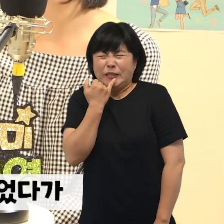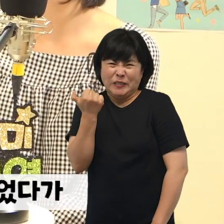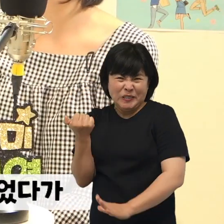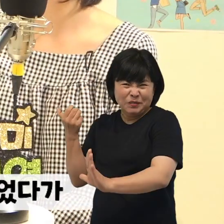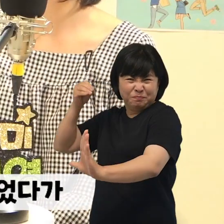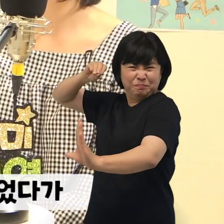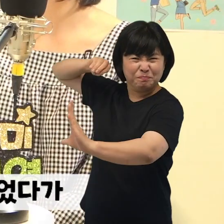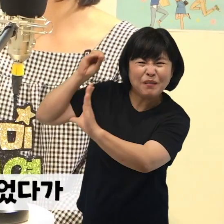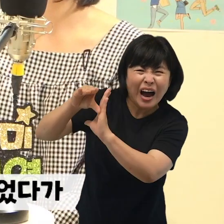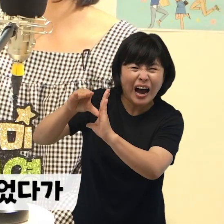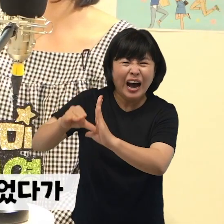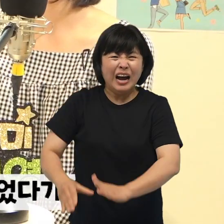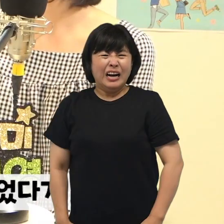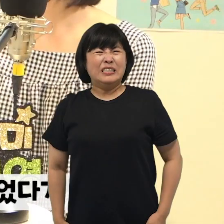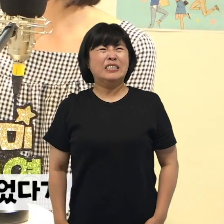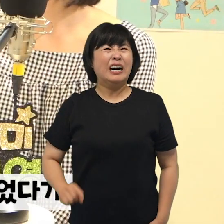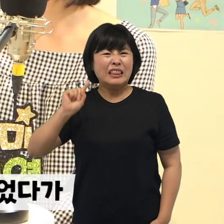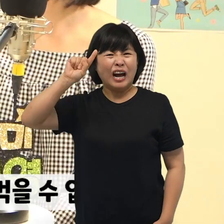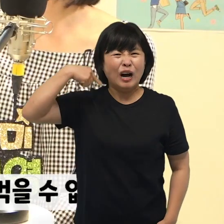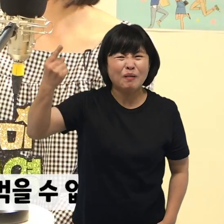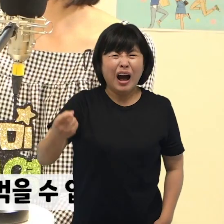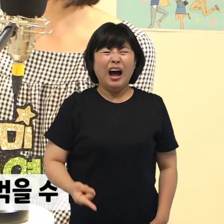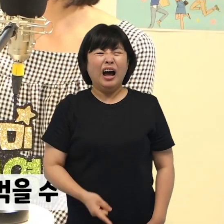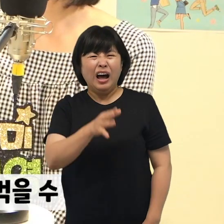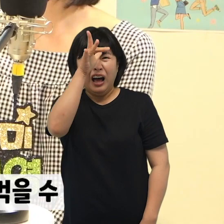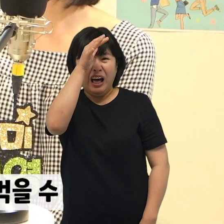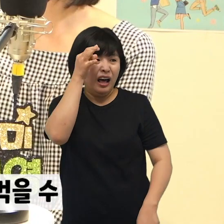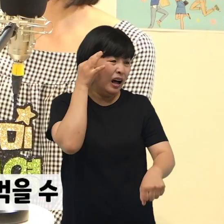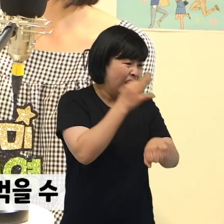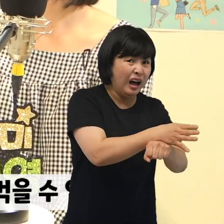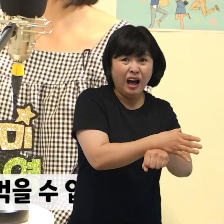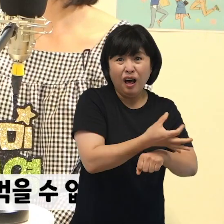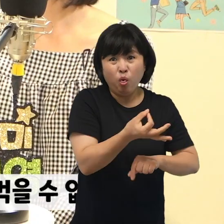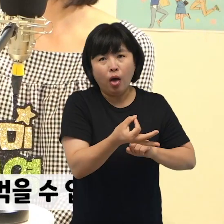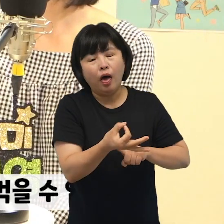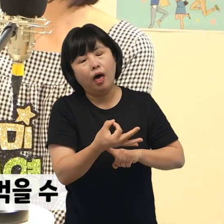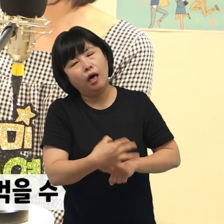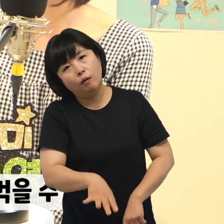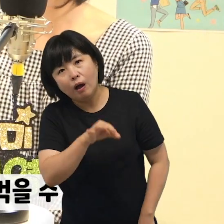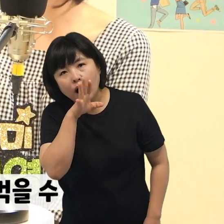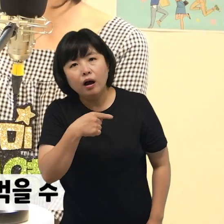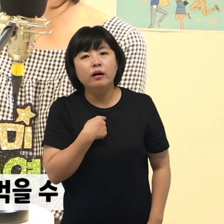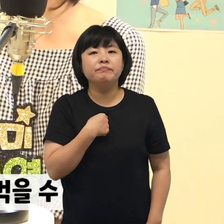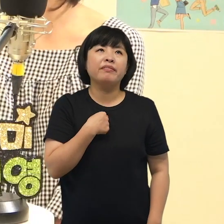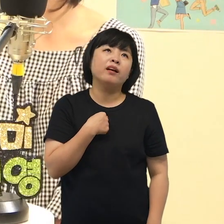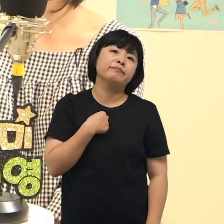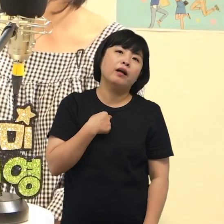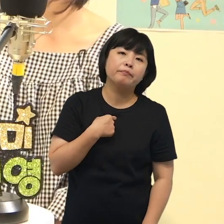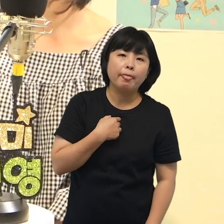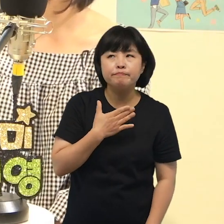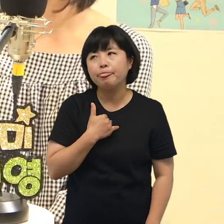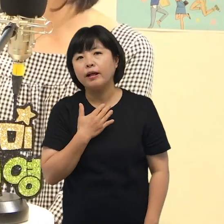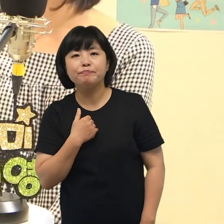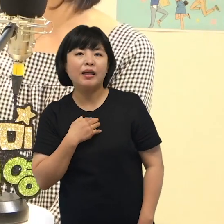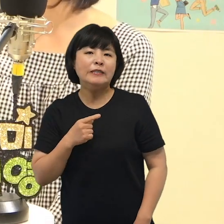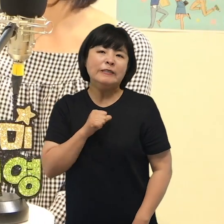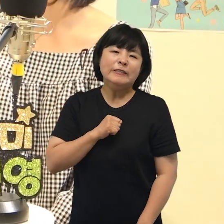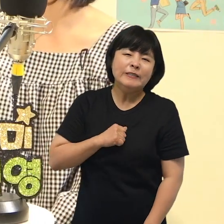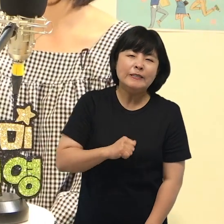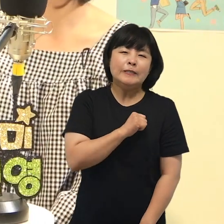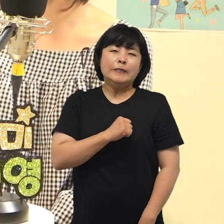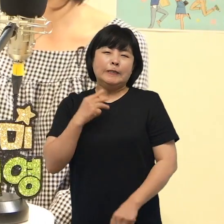그래서 일단 호기롭게 50만 원을 넣었다가 바로 다음 달부터 저는 치킨 한 마리도 사 먹을 수 없는 그런 어떻게